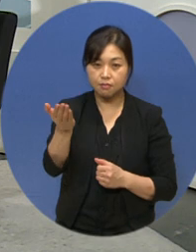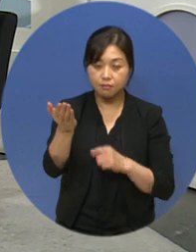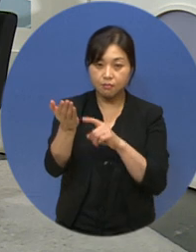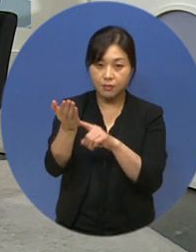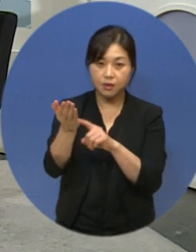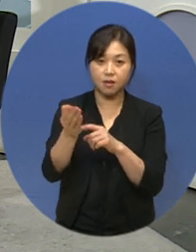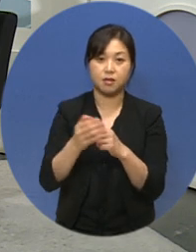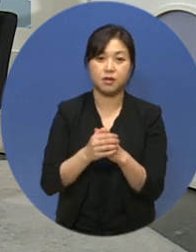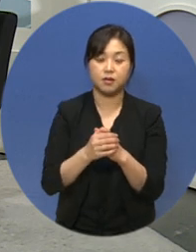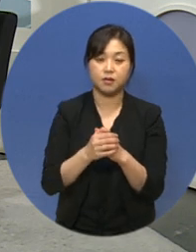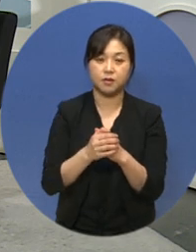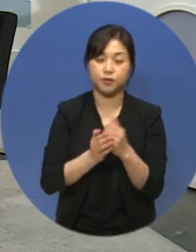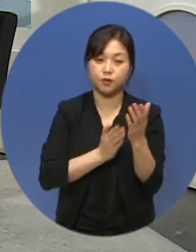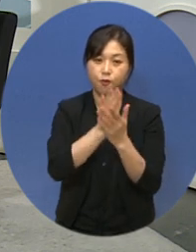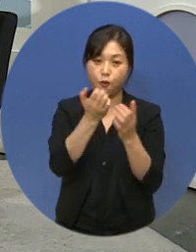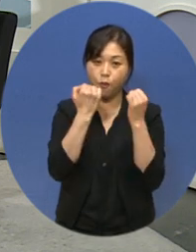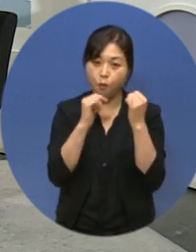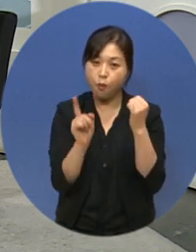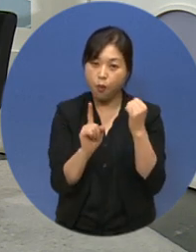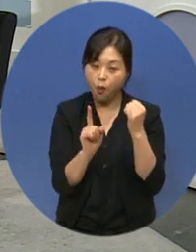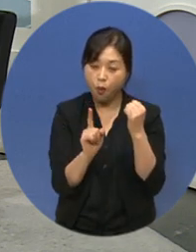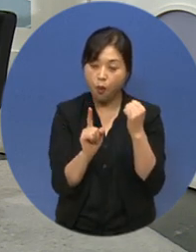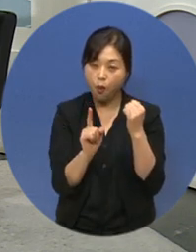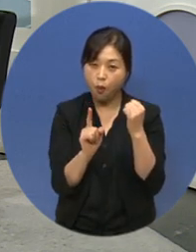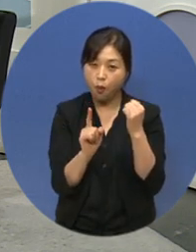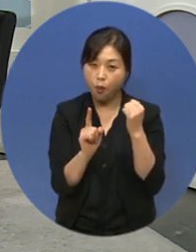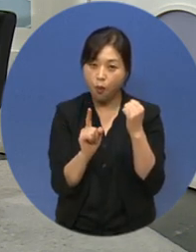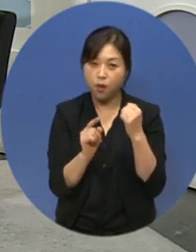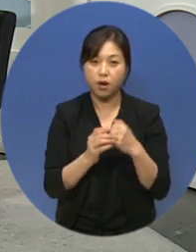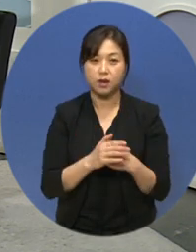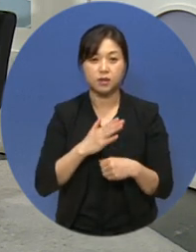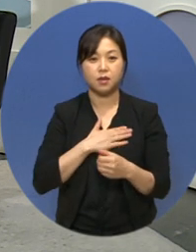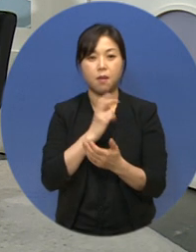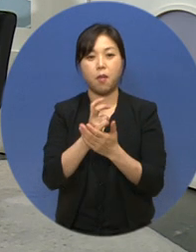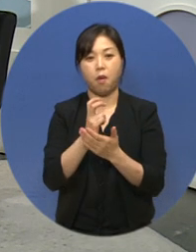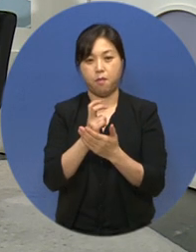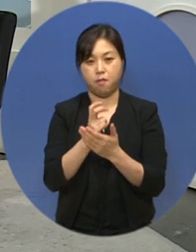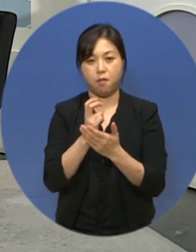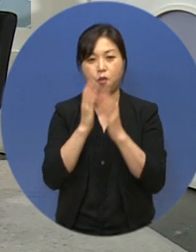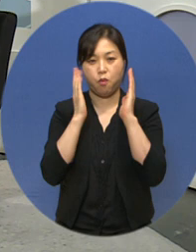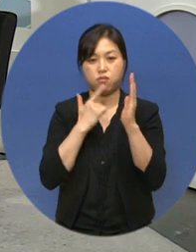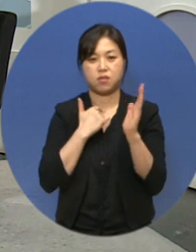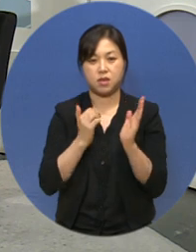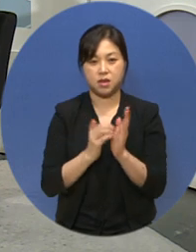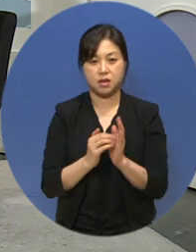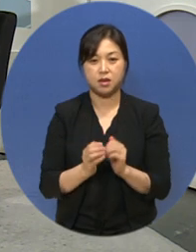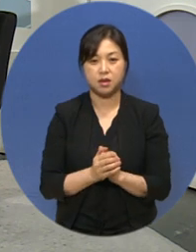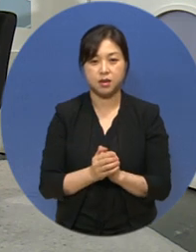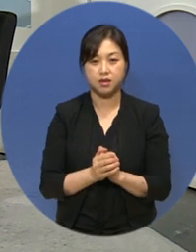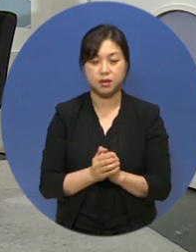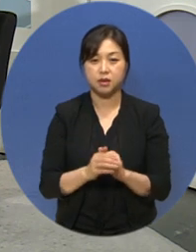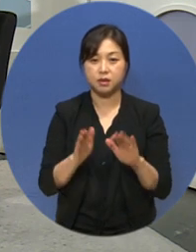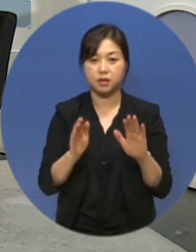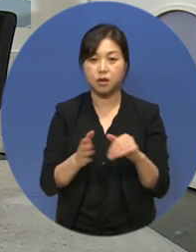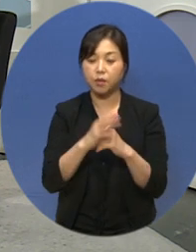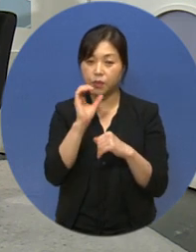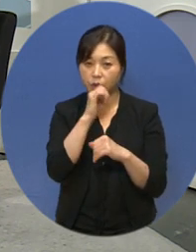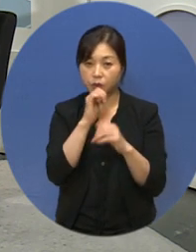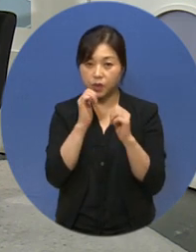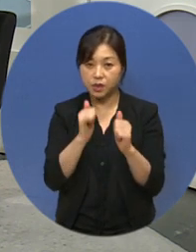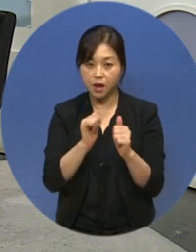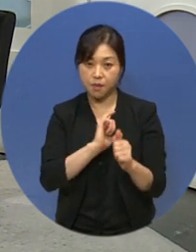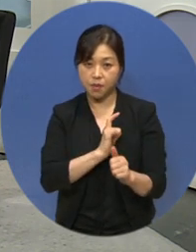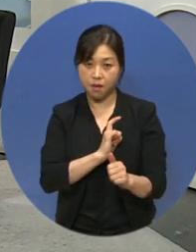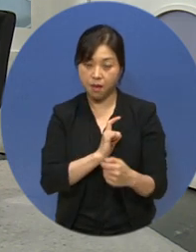학계에서는 전공은 어느 사회가 봐야죠 그 그럼 지금 현재 변호사 라이센스를